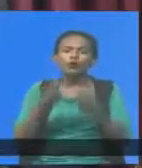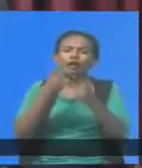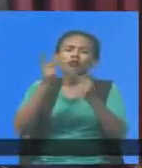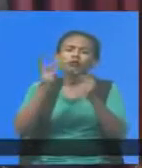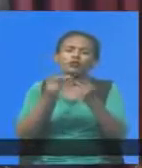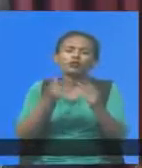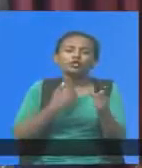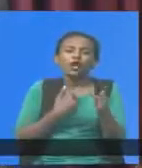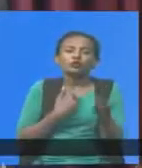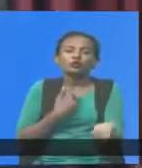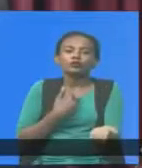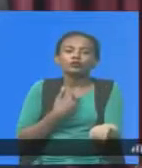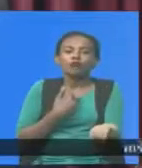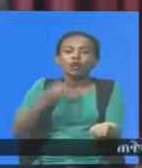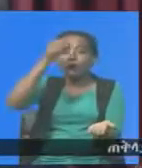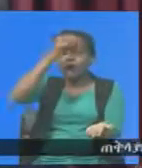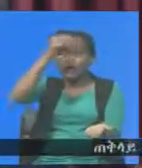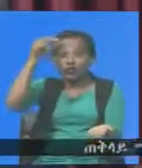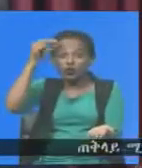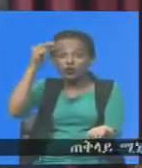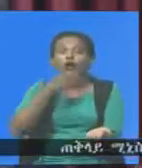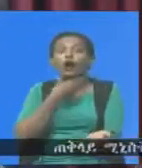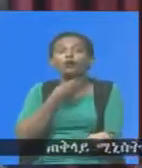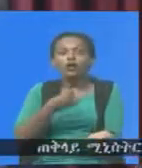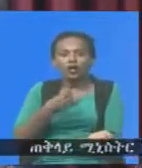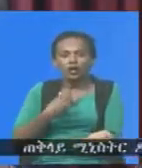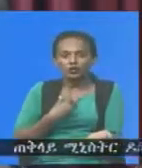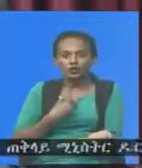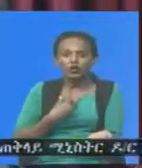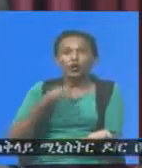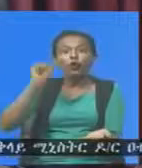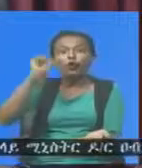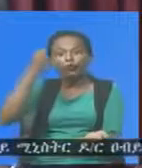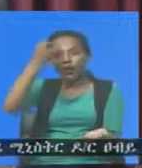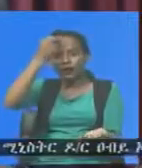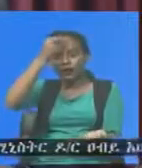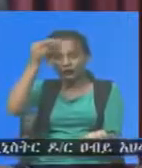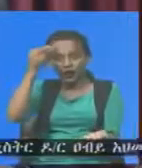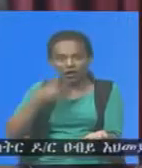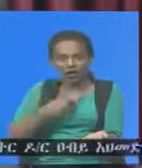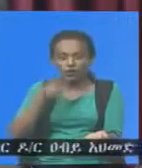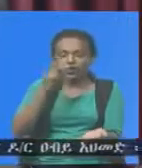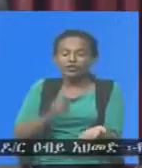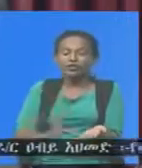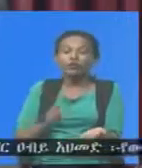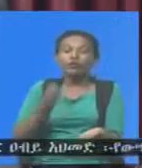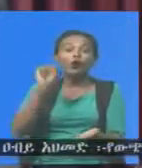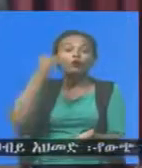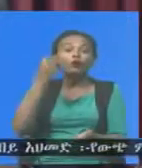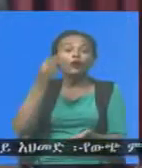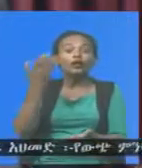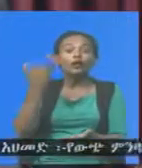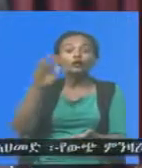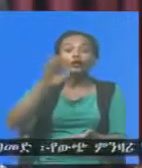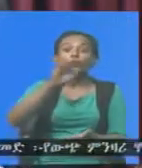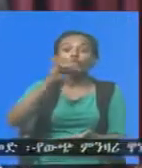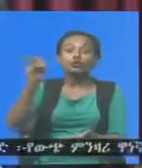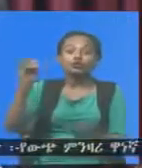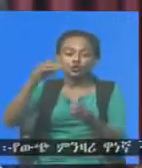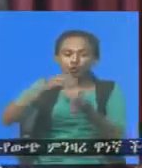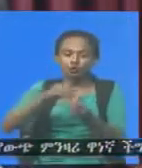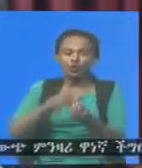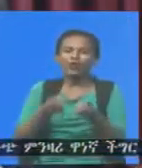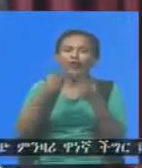አሉት። ቤኒሻንጉልና አማራ አላቸው፣ ቤኒሻንጉልና ኦሮሚያ አላቸው፣ ደቡብና ኦሮሚያ ቅድም እንዳነሳሁት ነው ጉጂን ጨምሮ በጣም በርካታ ቦታዎች